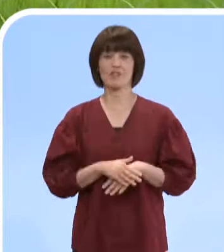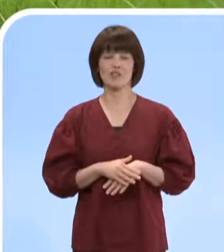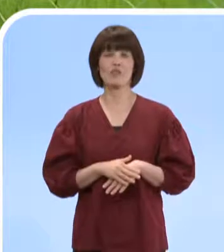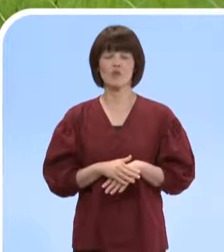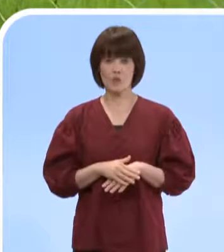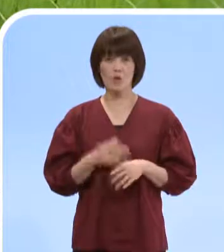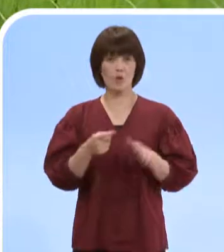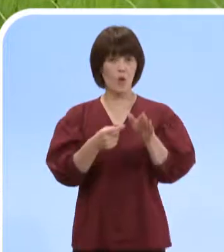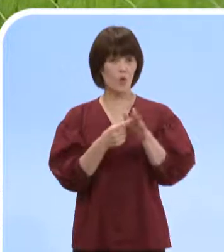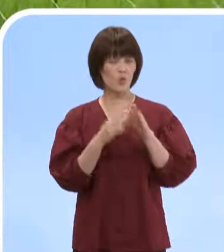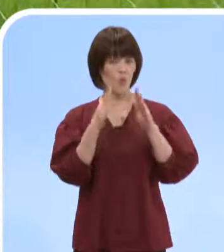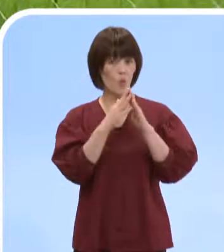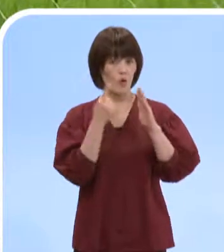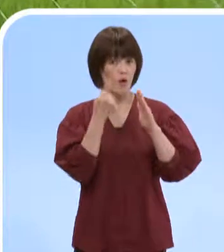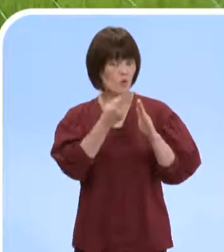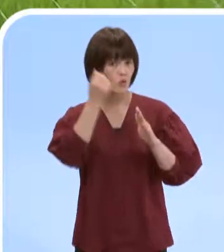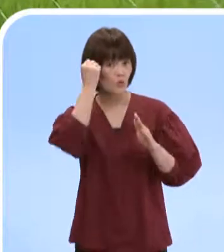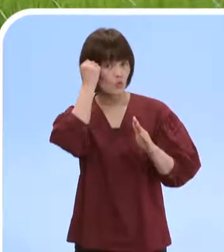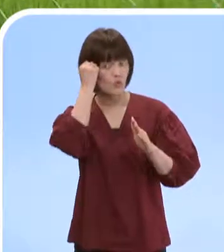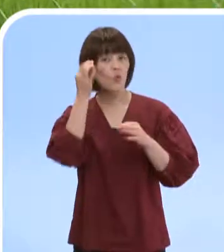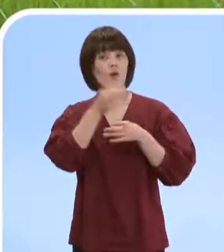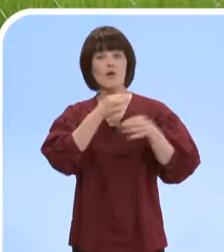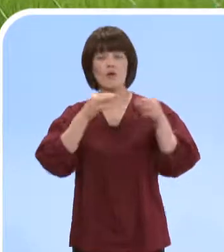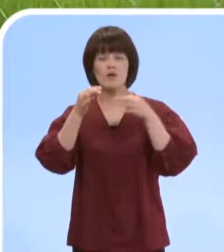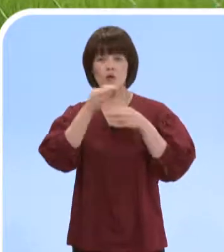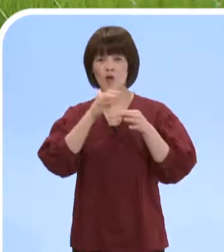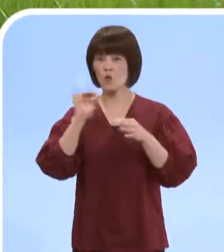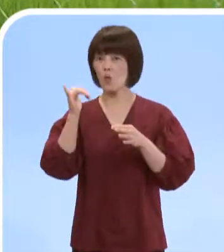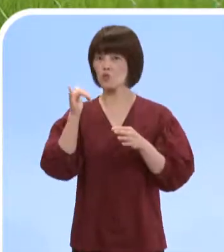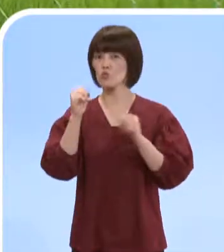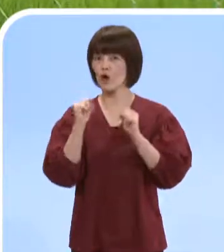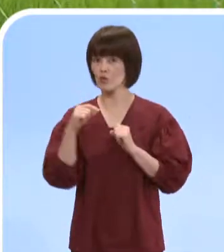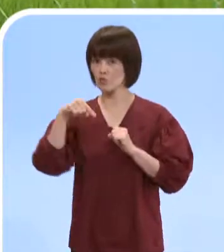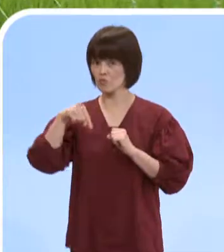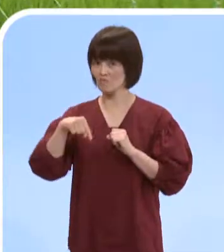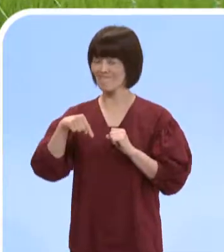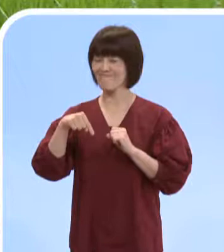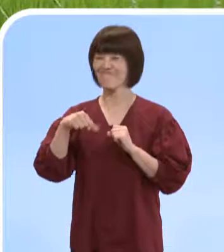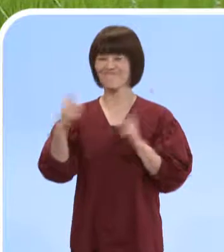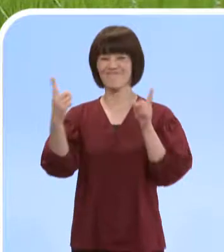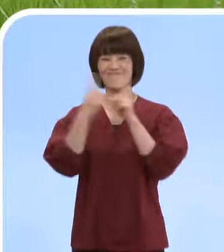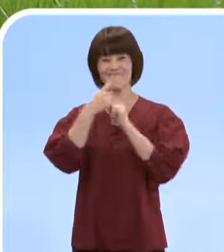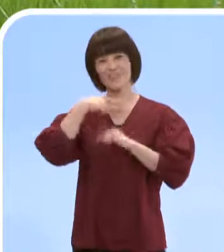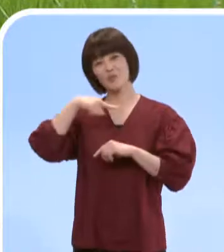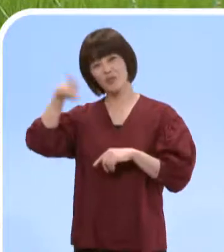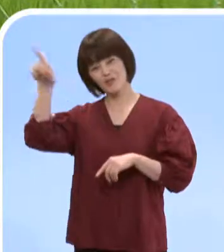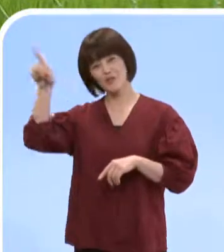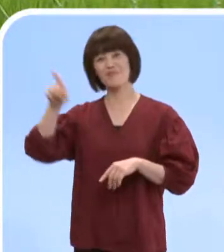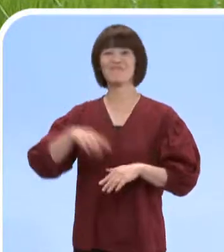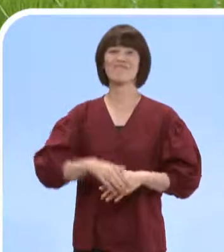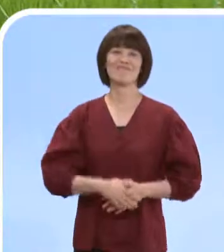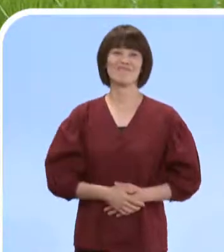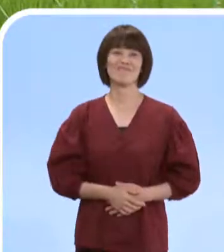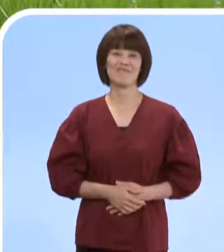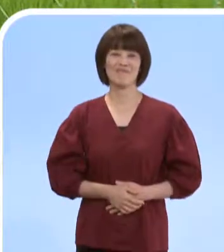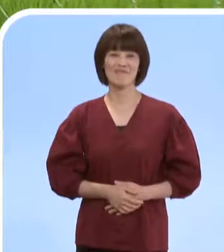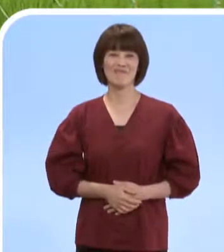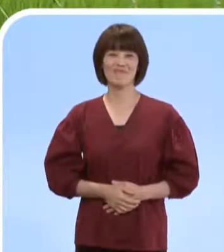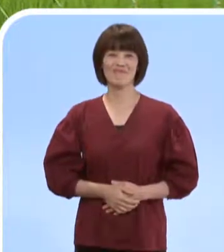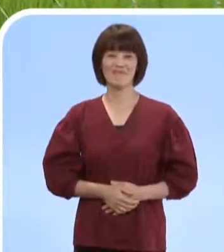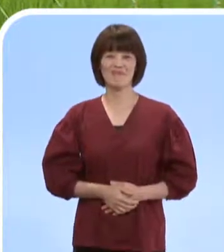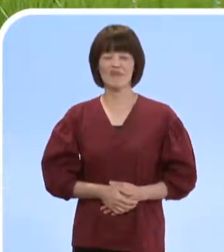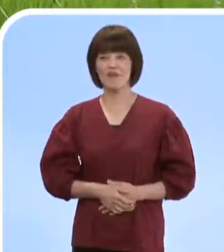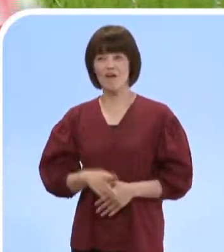農家民宿というのを営んでいる高橋さんという方がいらっしゃるそうです。その方に会いに行きましょ